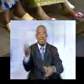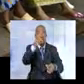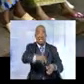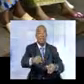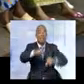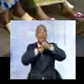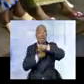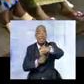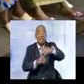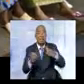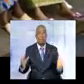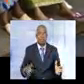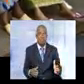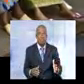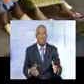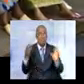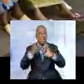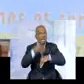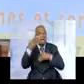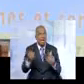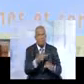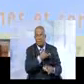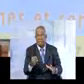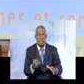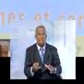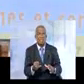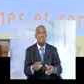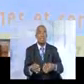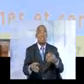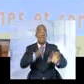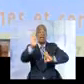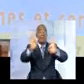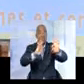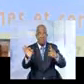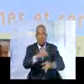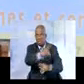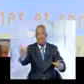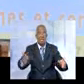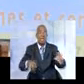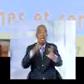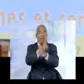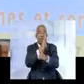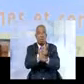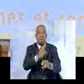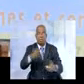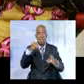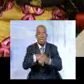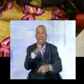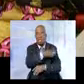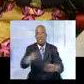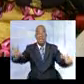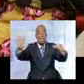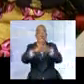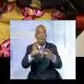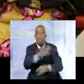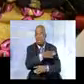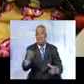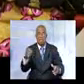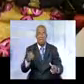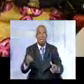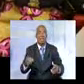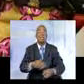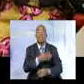d'abord, ensuite d'accroître leur rôle dans les processus de résolution des conflits et de préservation de